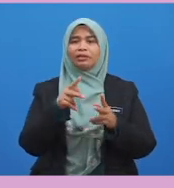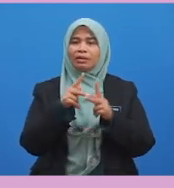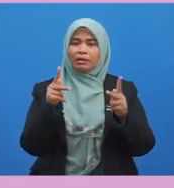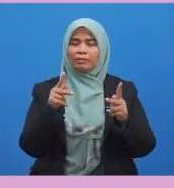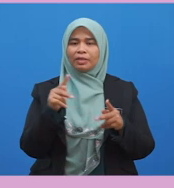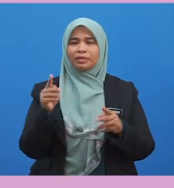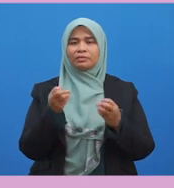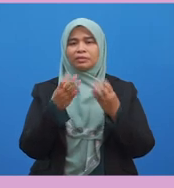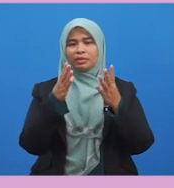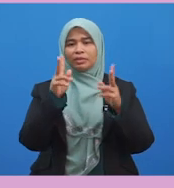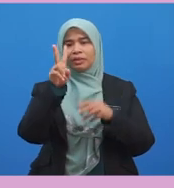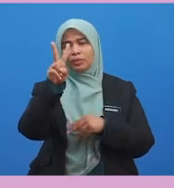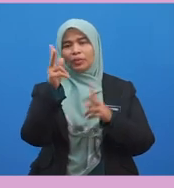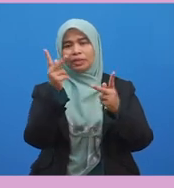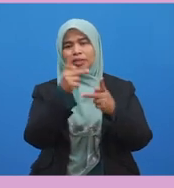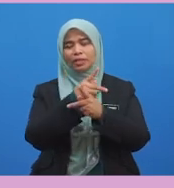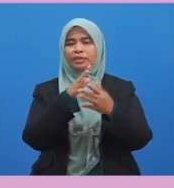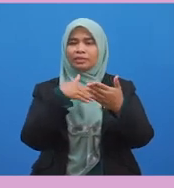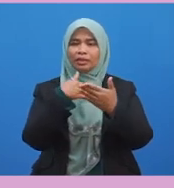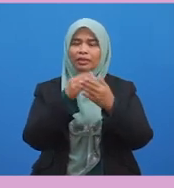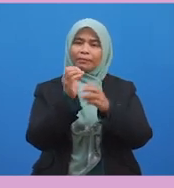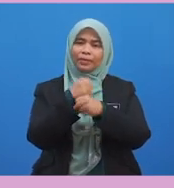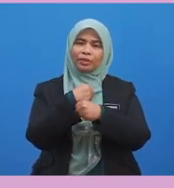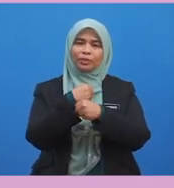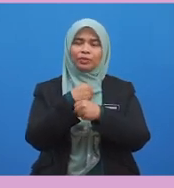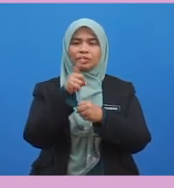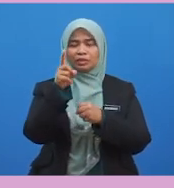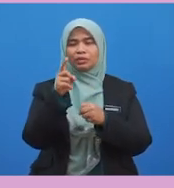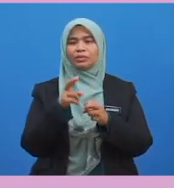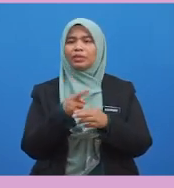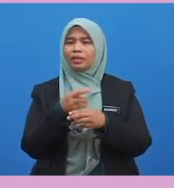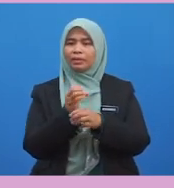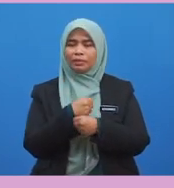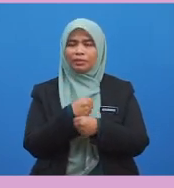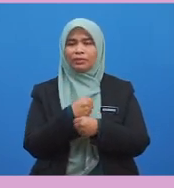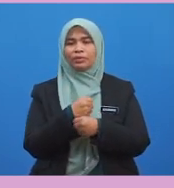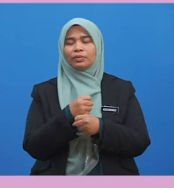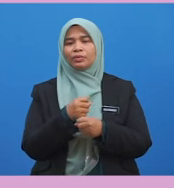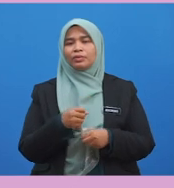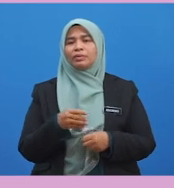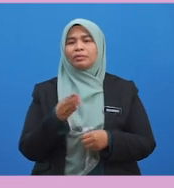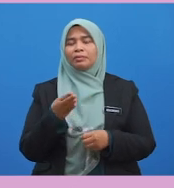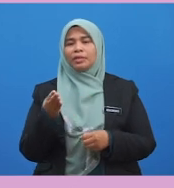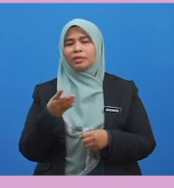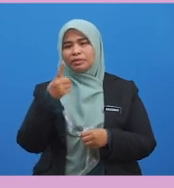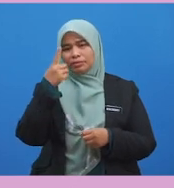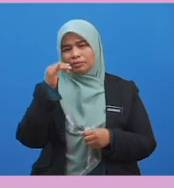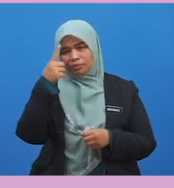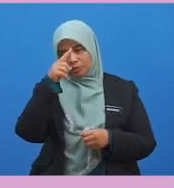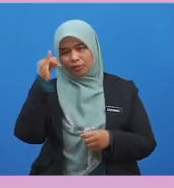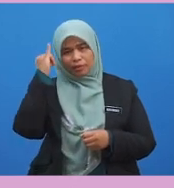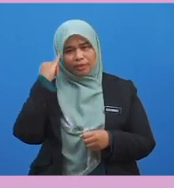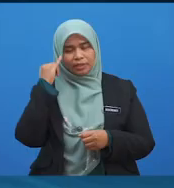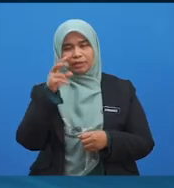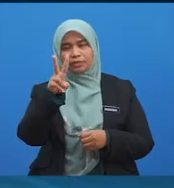sebanyak dua kali sehingga membentuk satu reka bentuk produk bagi idea yang kedua.